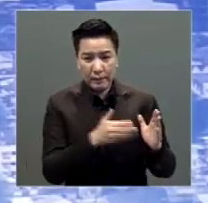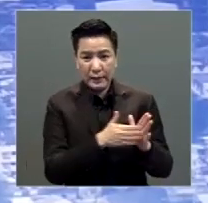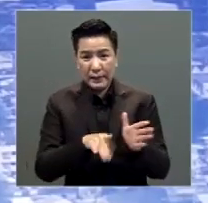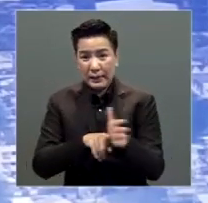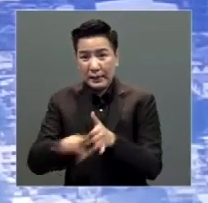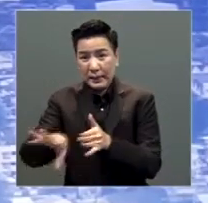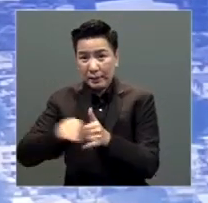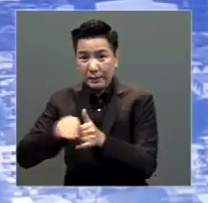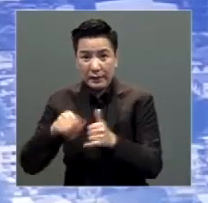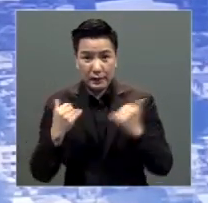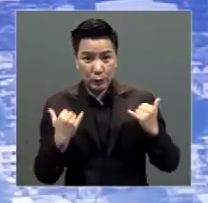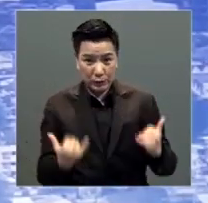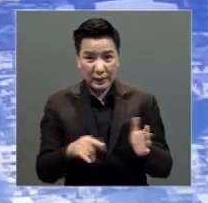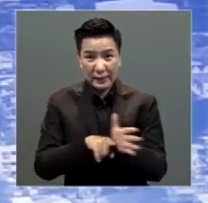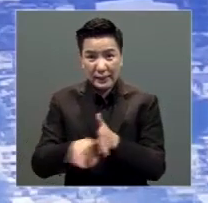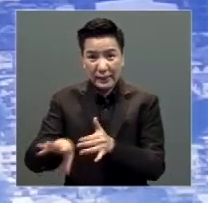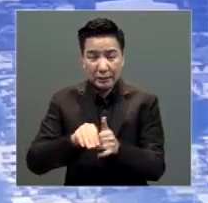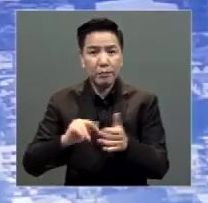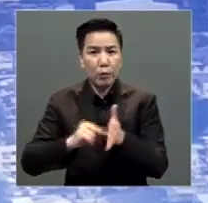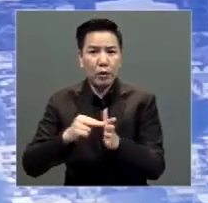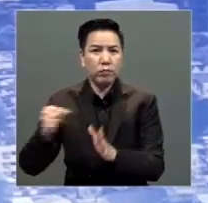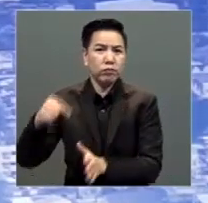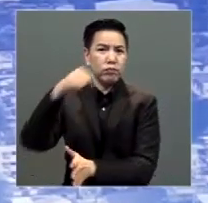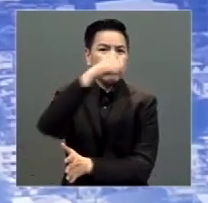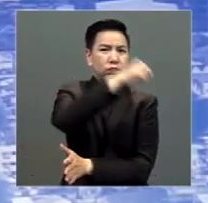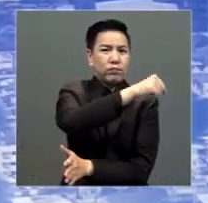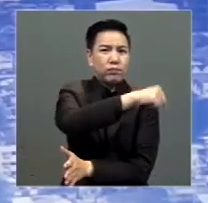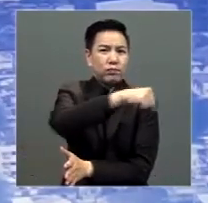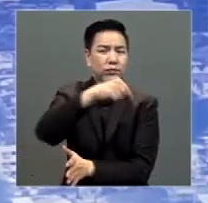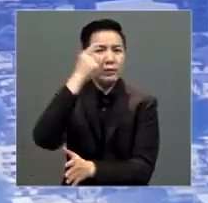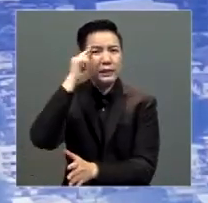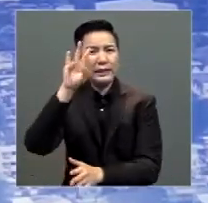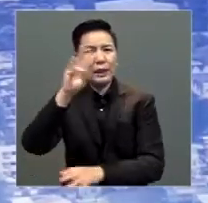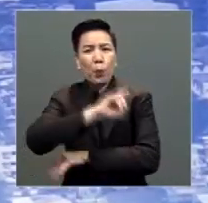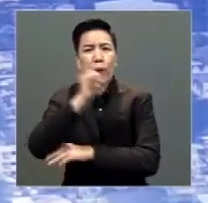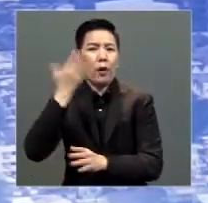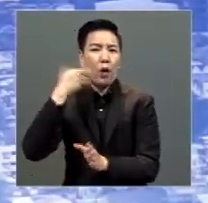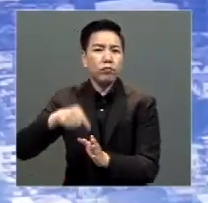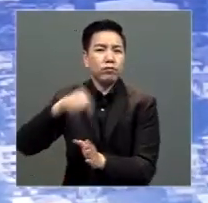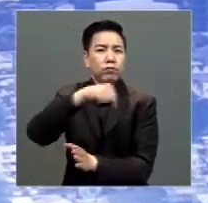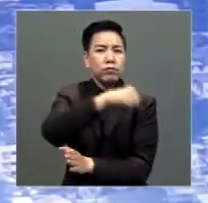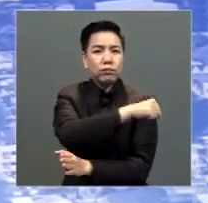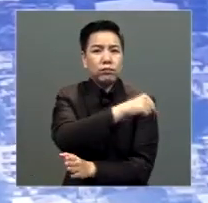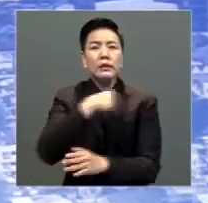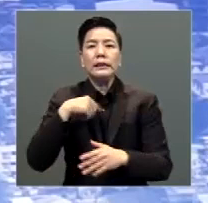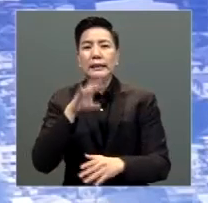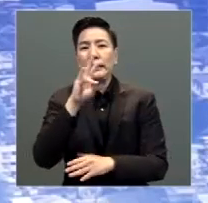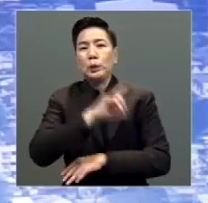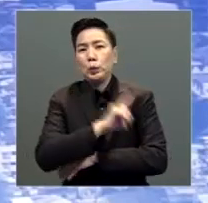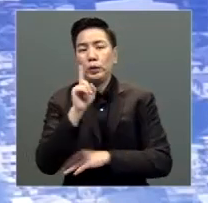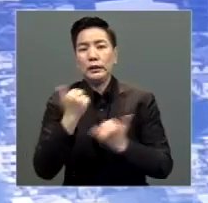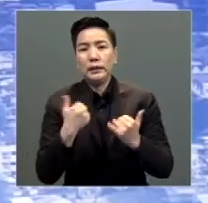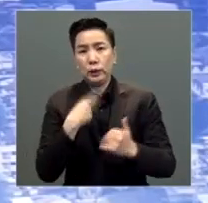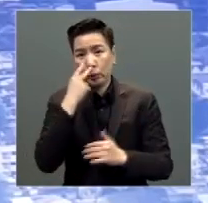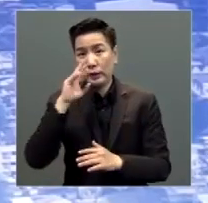เชื้อรายงานในวันนี้เกิดขึ้นจากประมาณ7วันที่แล้วฮะเพราะว่า7